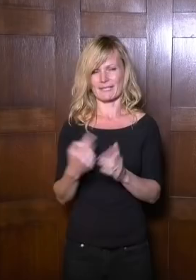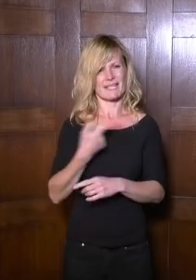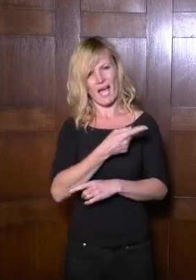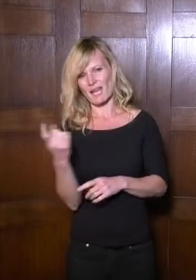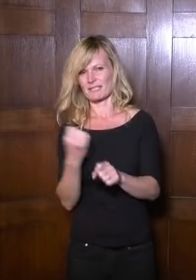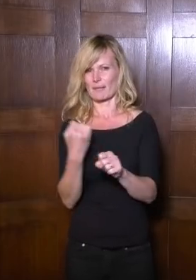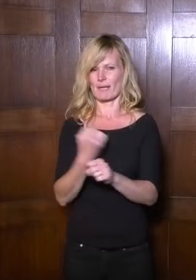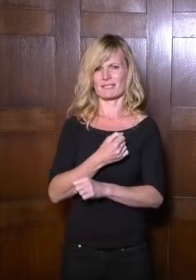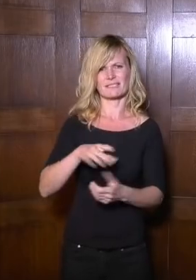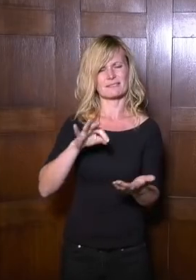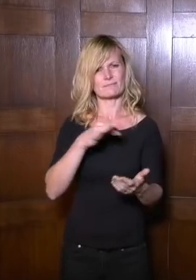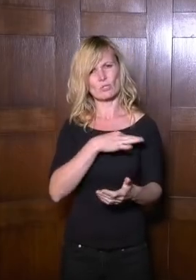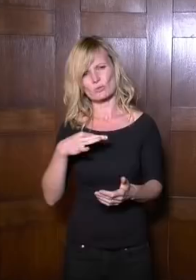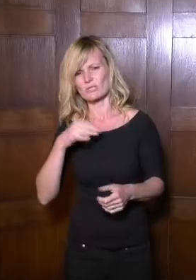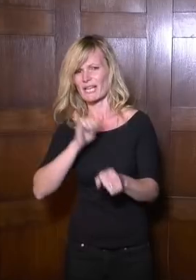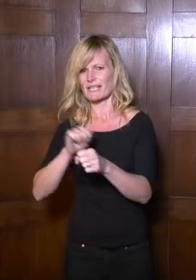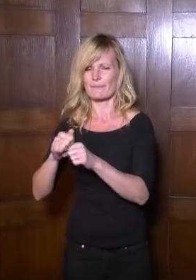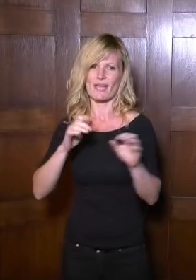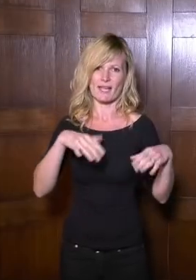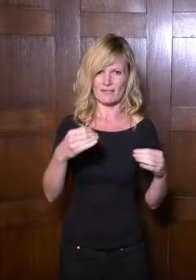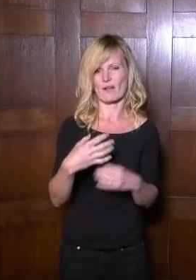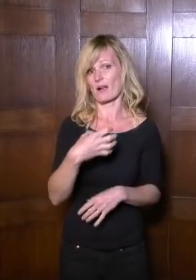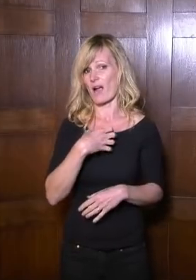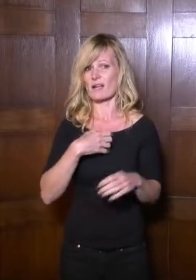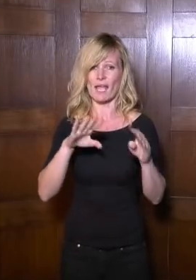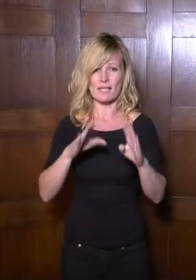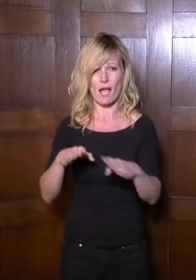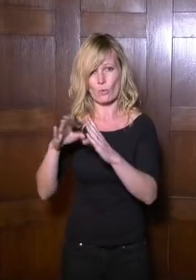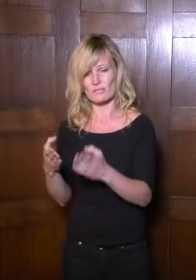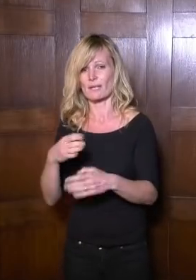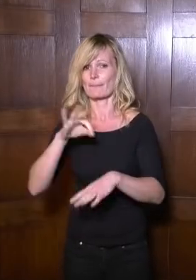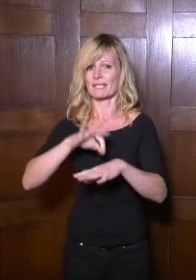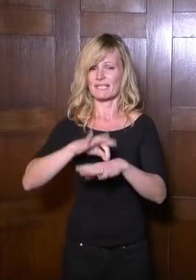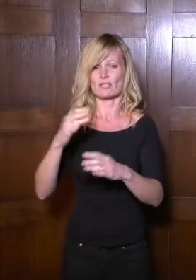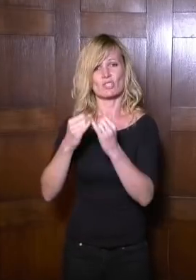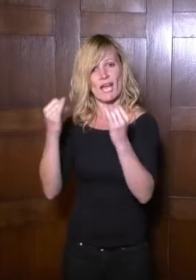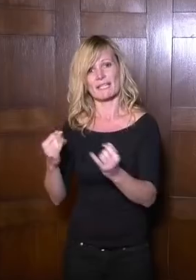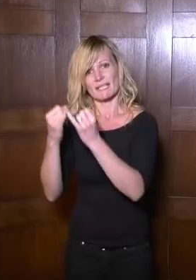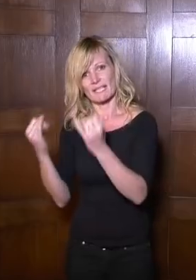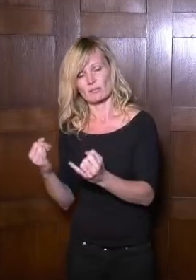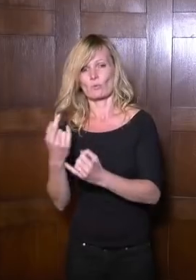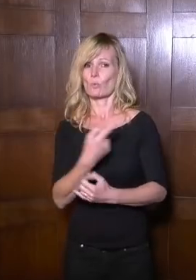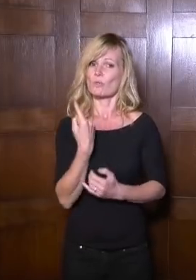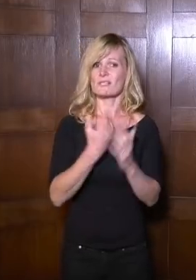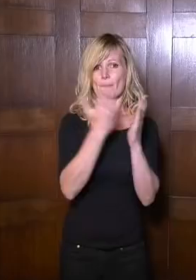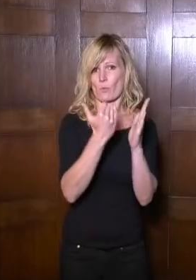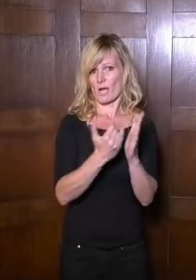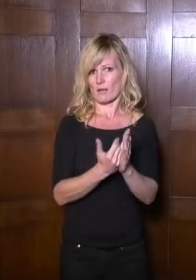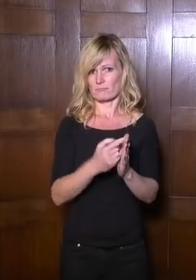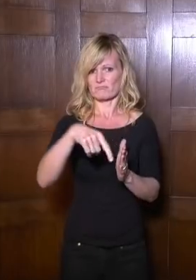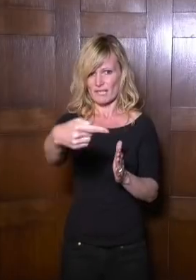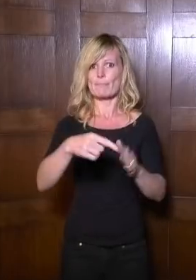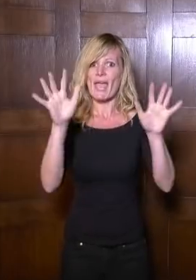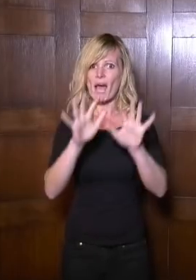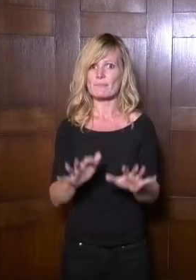von den Gesundheitsämtern angefangen, mit unseren Krankenhäusern, mit unseren medizinischen Einrichtungen und auch mit unseren Programmen, können wir im Herbst